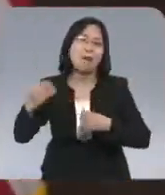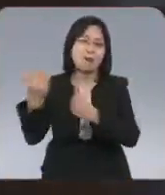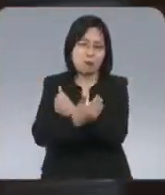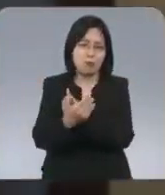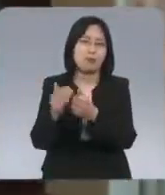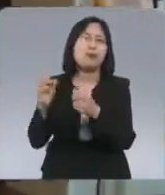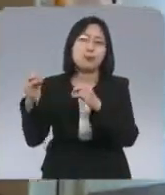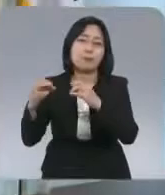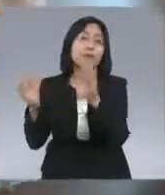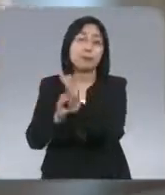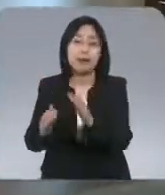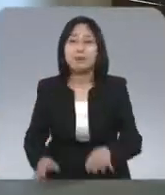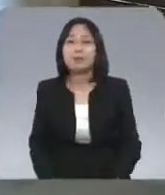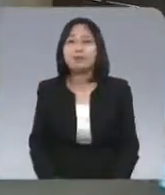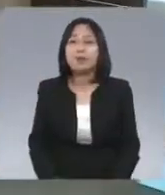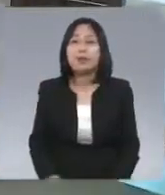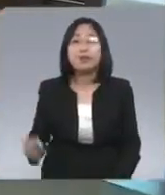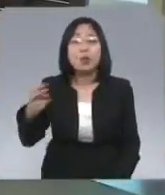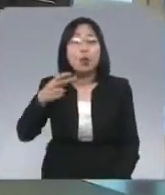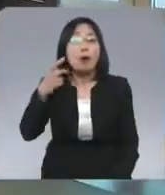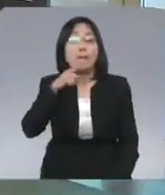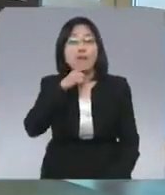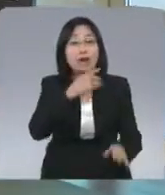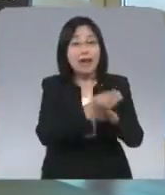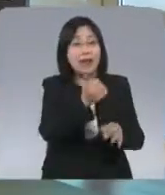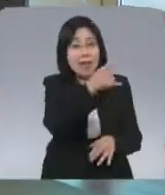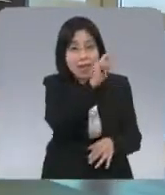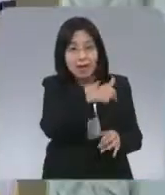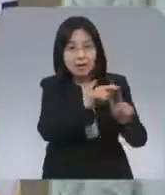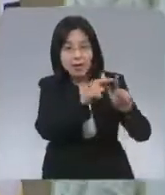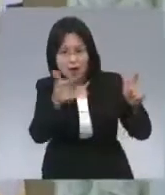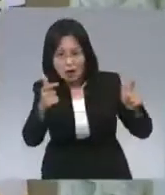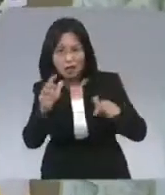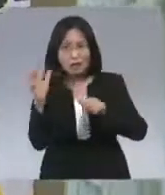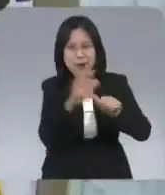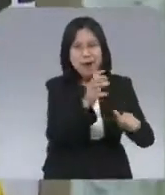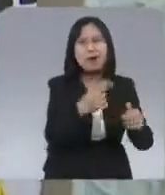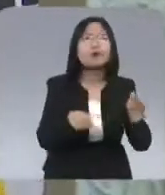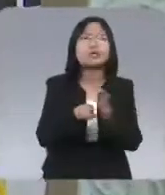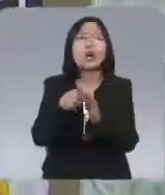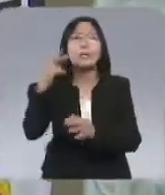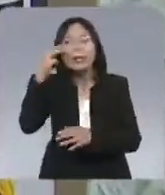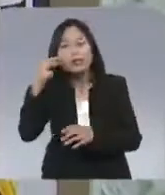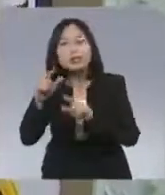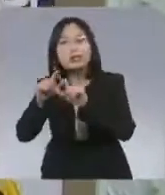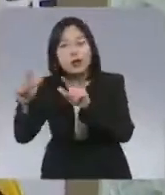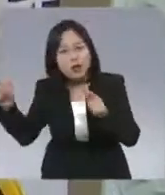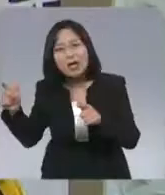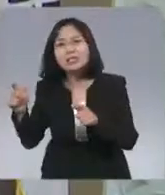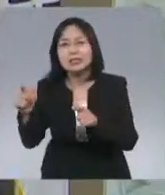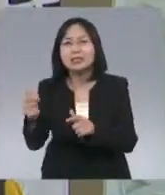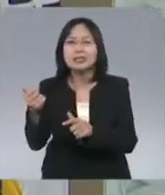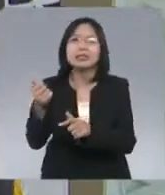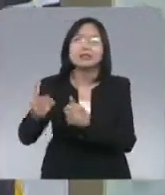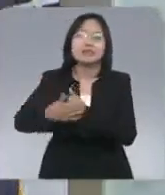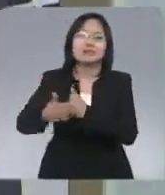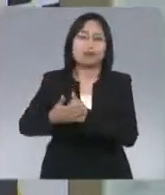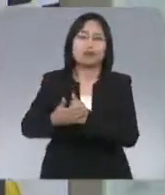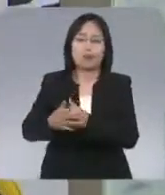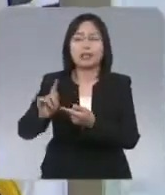werden verteidigungsminister ad hoc sagte die abhaltung einer militärübung zwischen südkorea und die usa